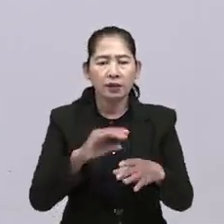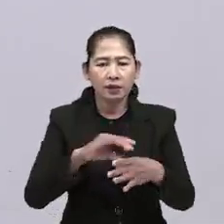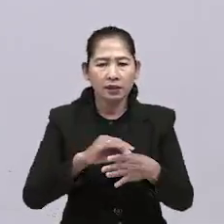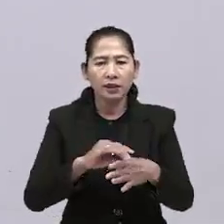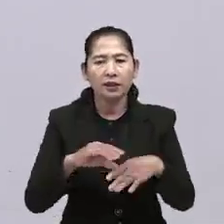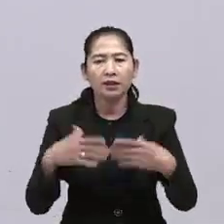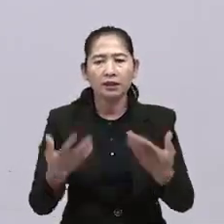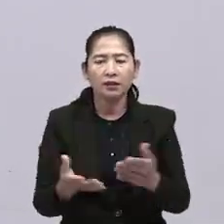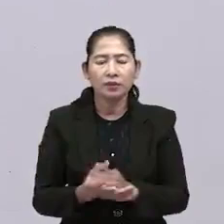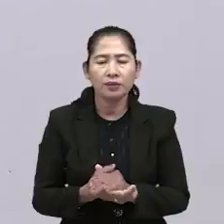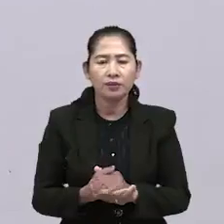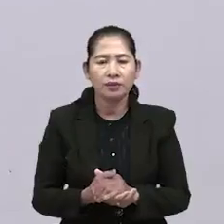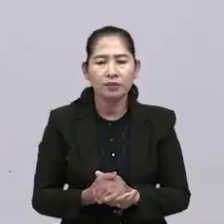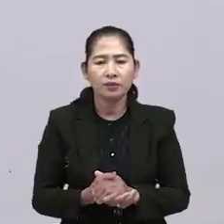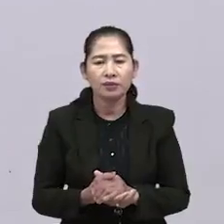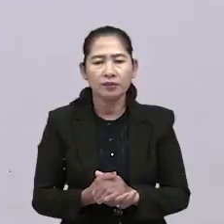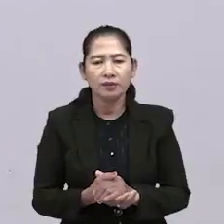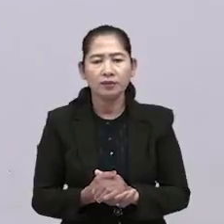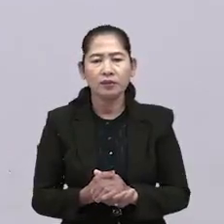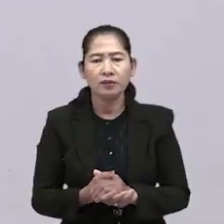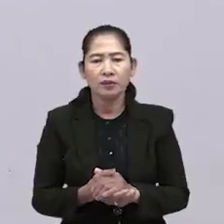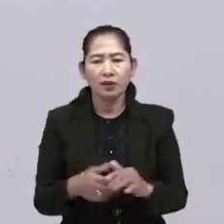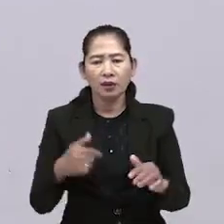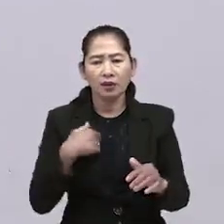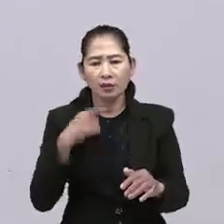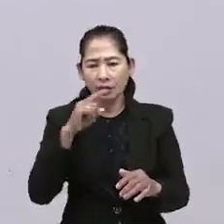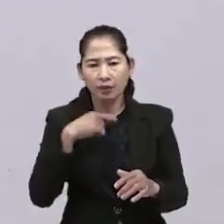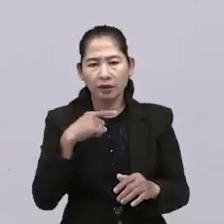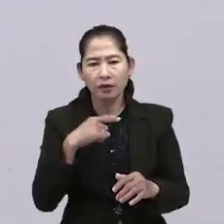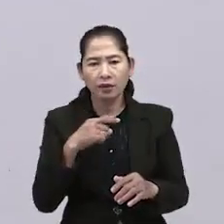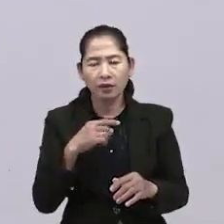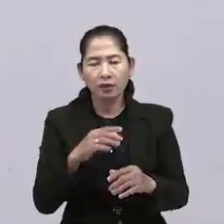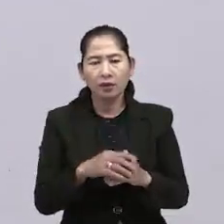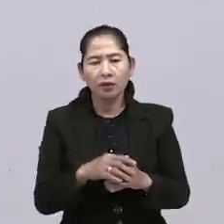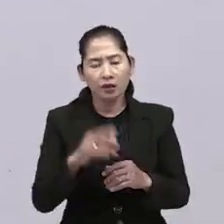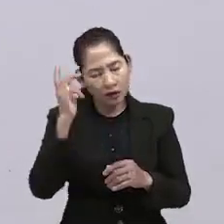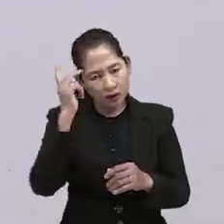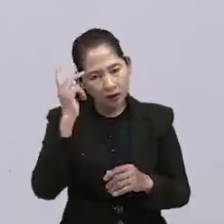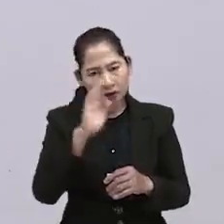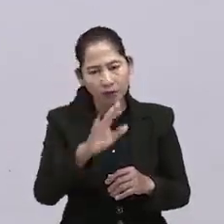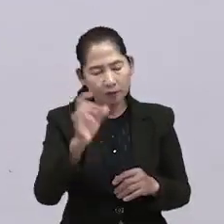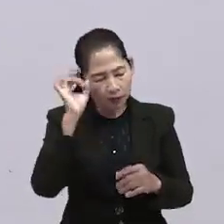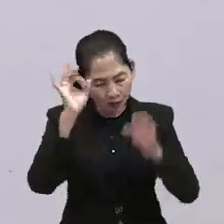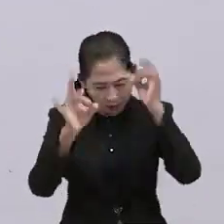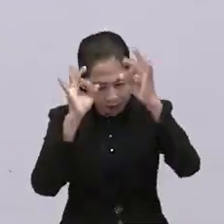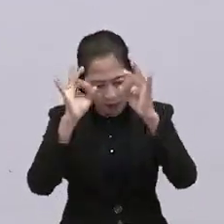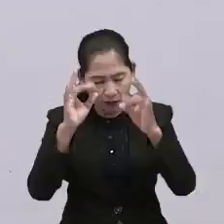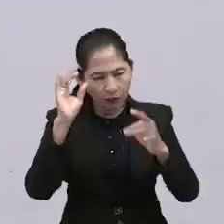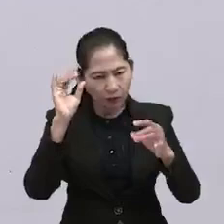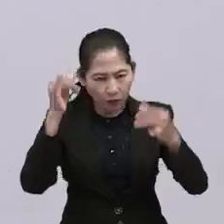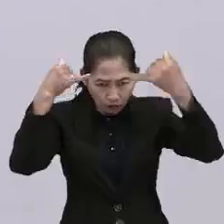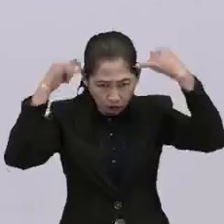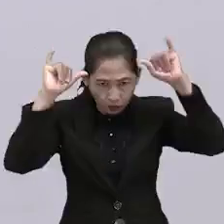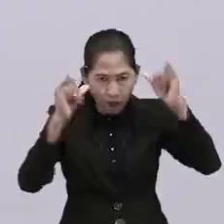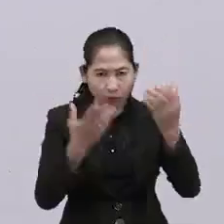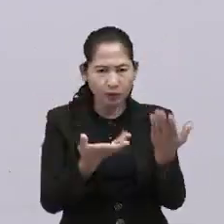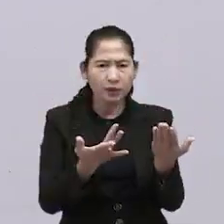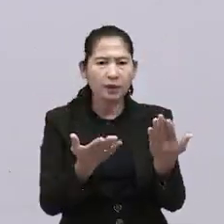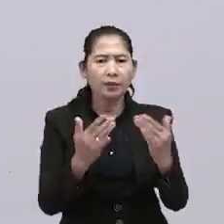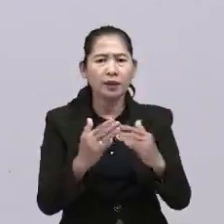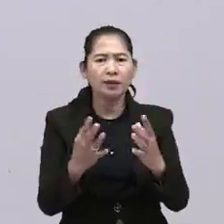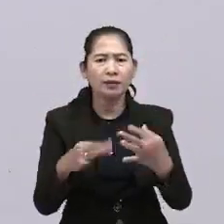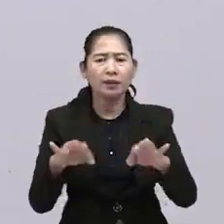ងណាកូនណាចាអញ្ចឹងមិនដូចនេះគ្រូនិយាយអញ្ចឹងនេះគ្រូអត់ចង់ទេអត់ចង់ថាឯកូនបរិនីអំពីសត្វគោថាគោចាំផ្ទះជាឆ្មាំ